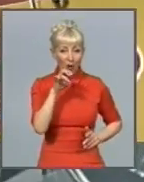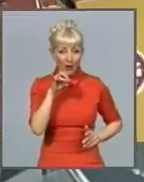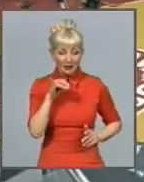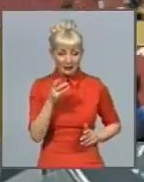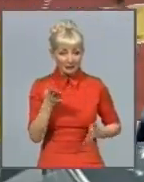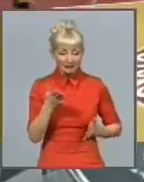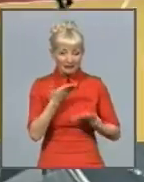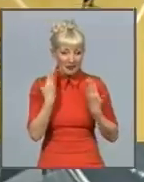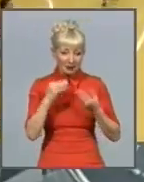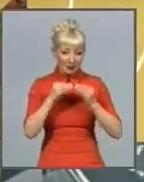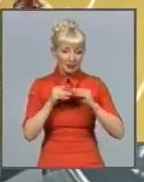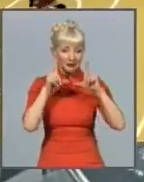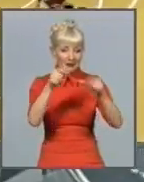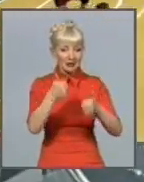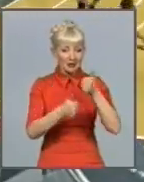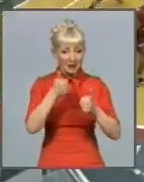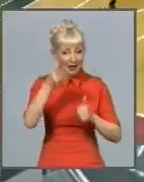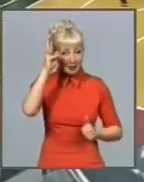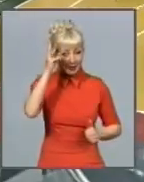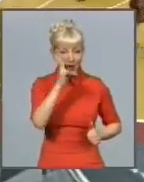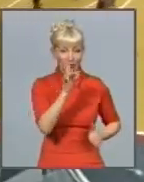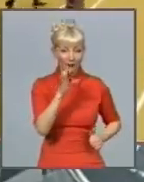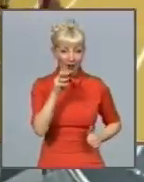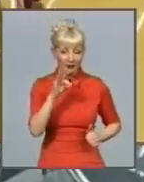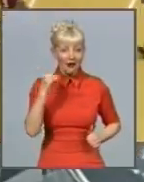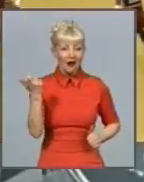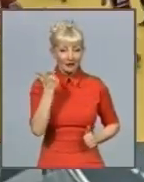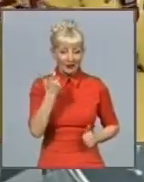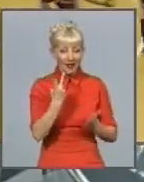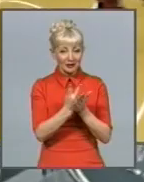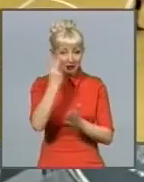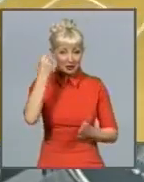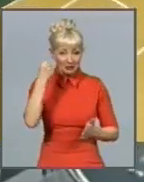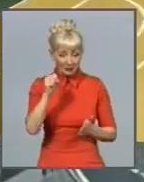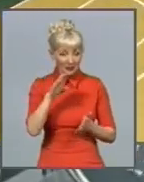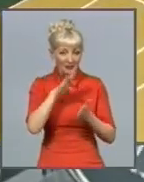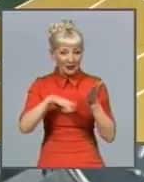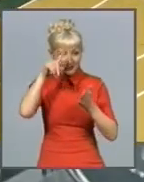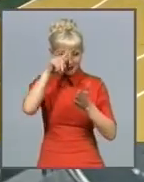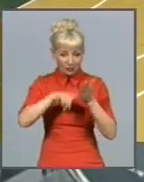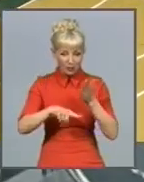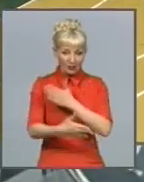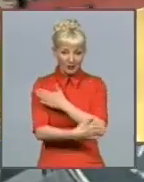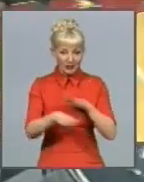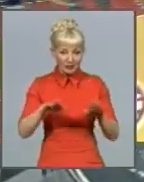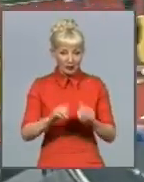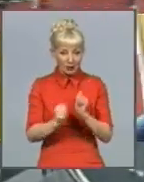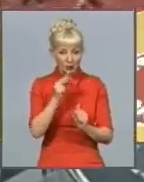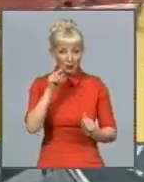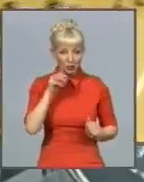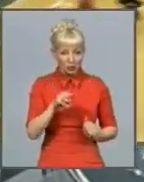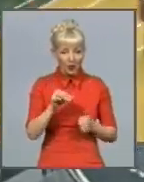матчах с хмельницким новатором. Харьковчане 2 раза обыграли безнадежного аутсайдера таблицы с сухим счетом. Особенно